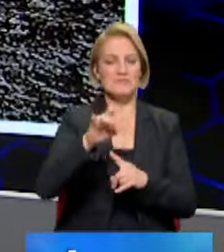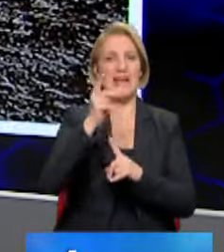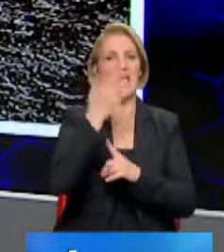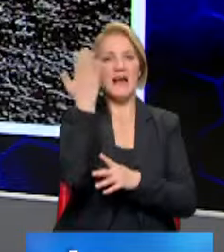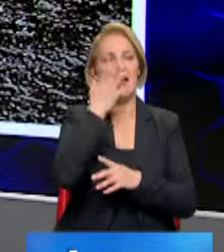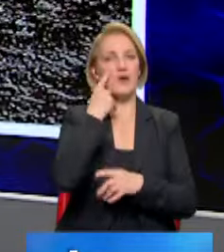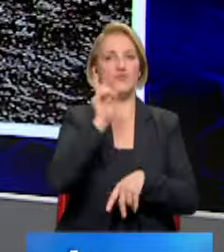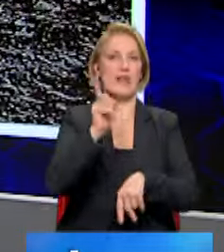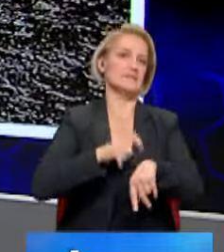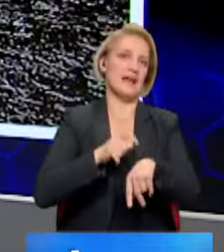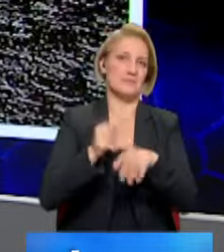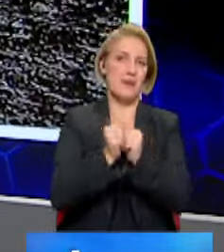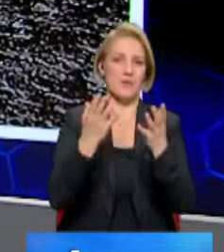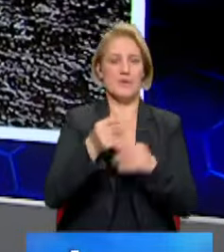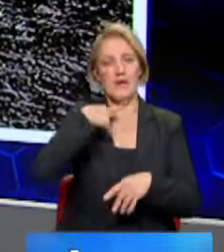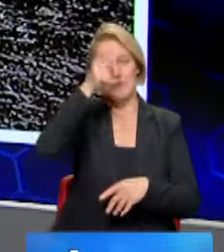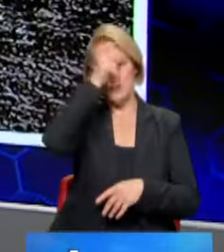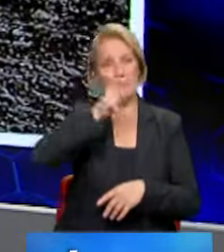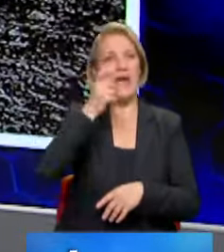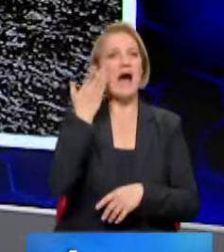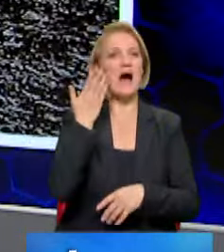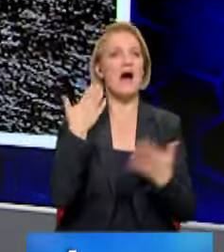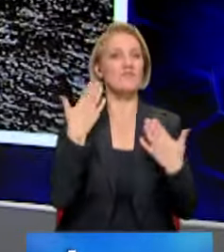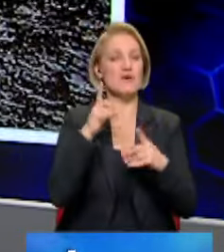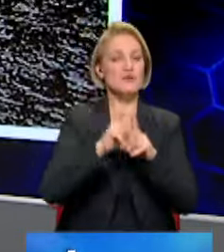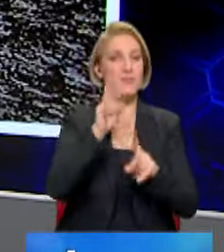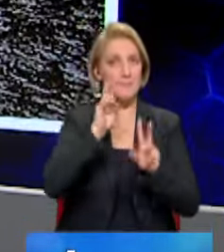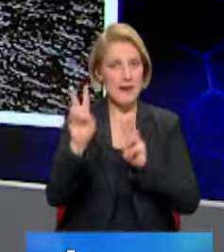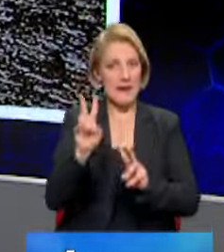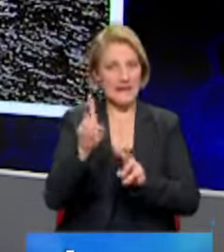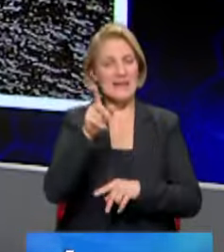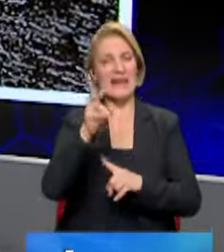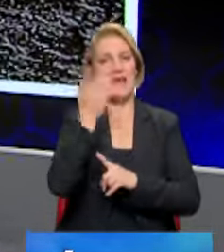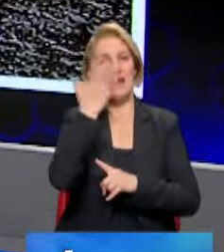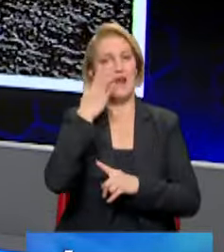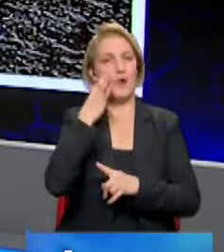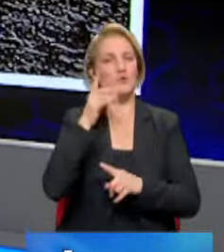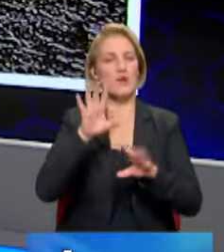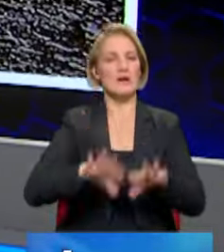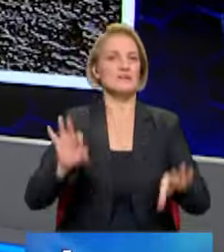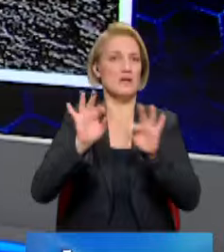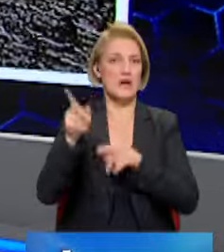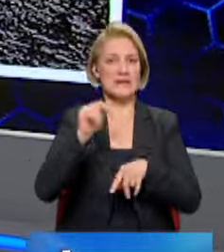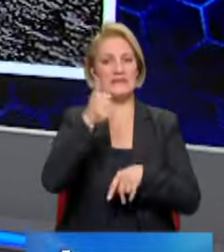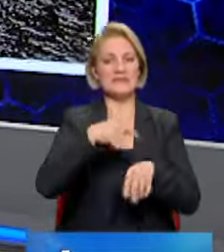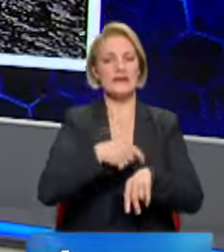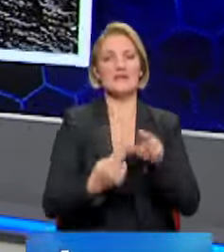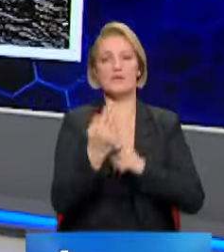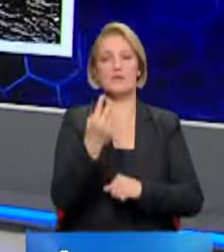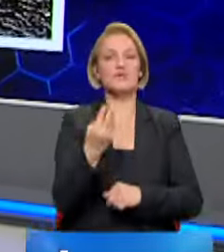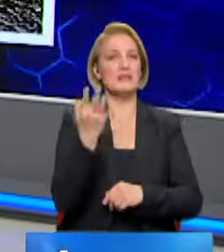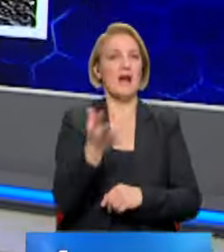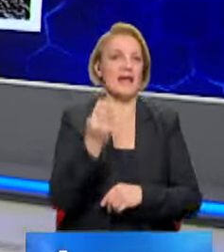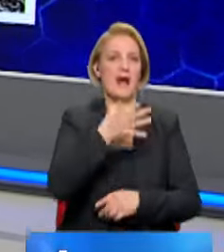Karagöz'e Çalar Saat sizlerle olacak. Biz Yurt Hava'yı izlerken o hemen hazırlanıp sizlere günaydın diyecek. Yarın yine 7.30'da daha iyi